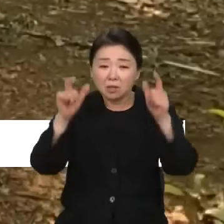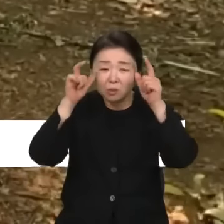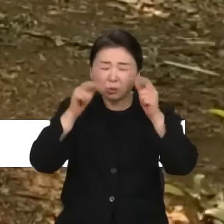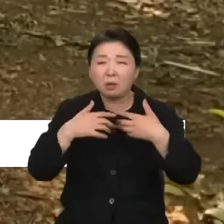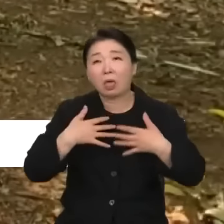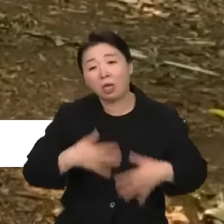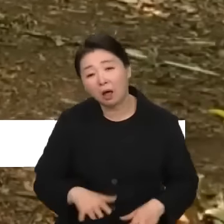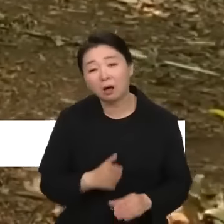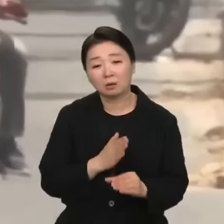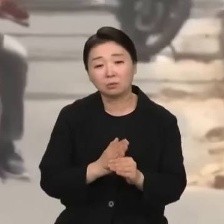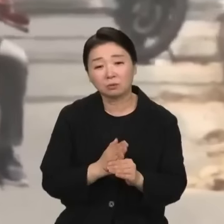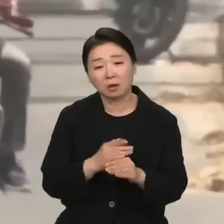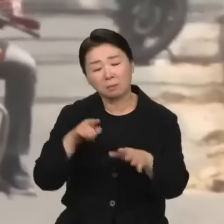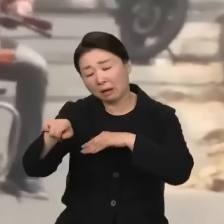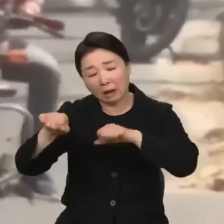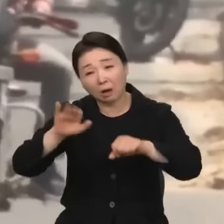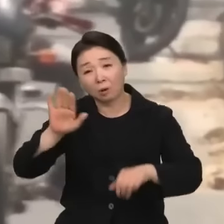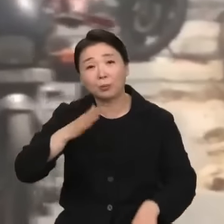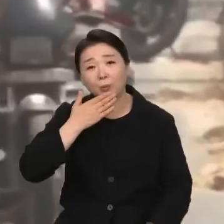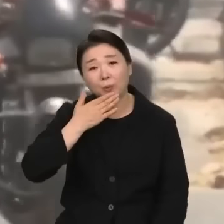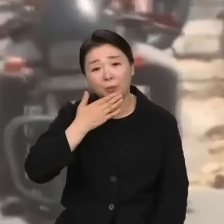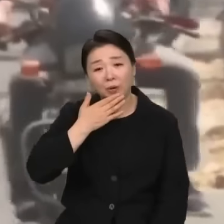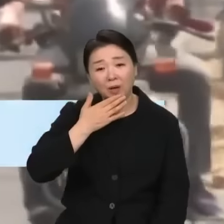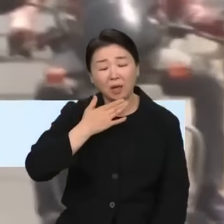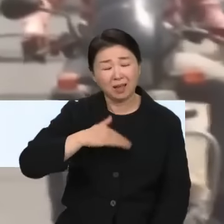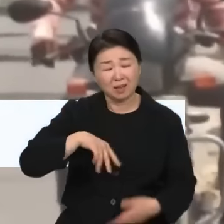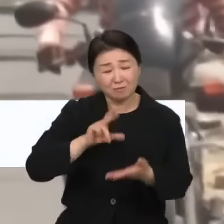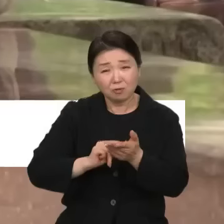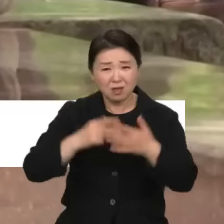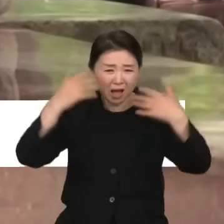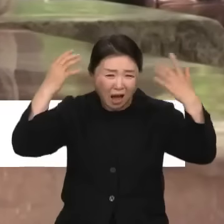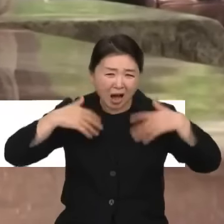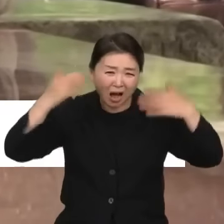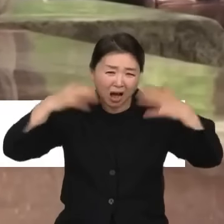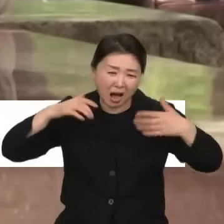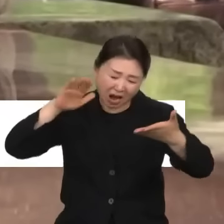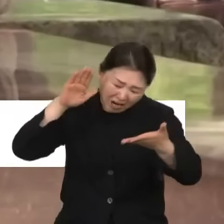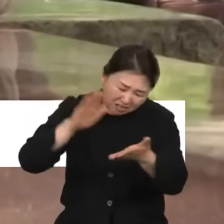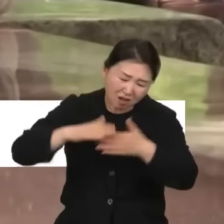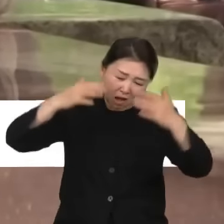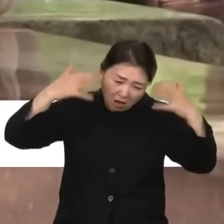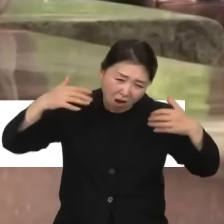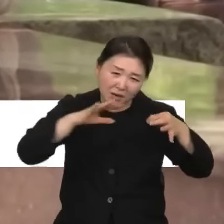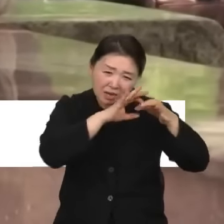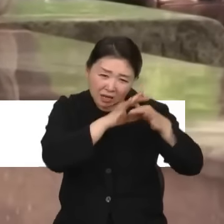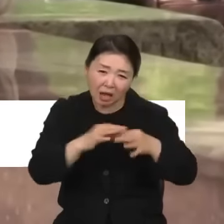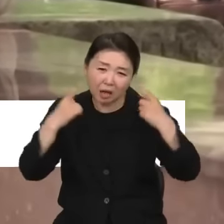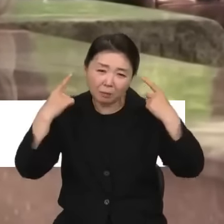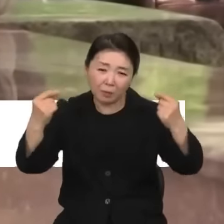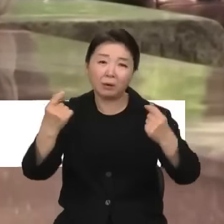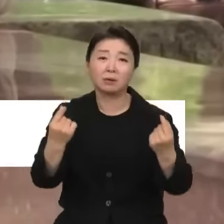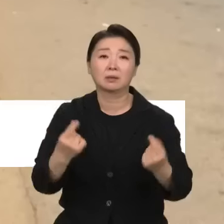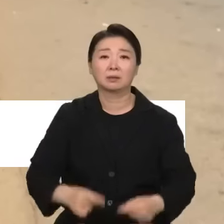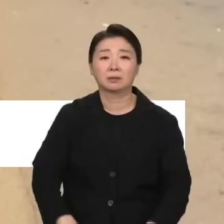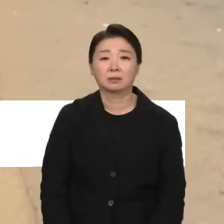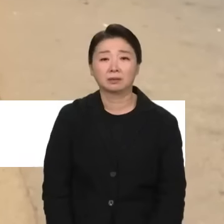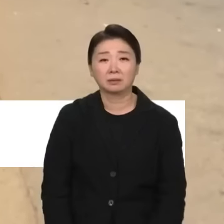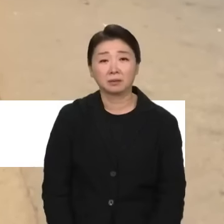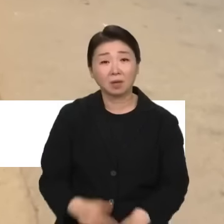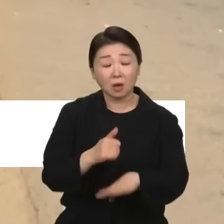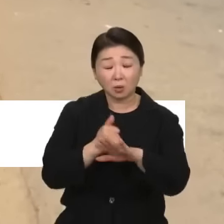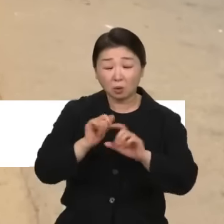They can't go out. 문제는 더 덥고 더 강렬한 폭염이 올 여름 내내 이어질 거란 전망입니다.